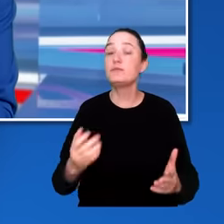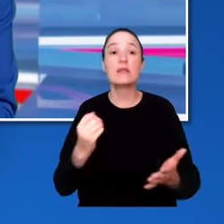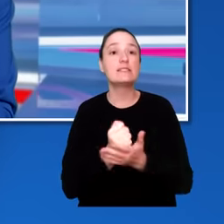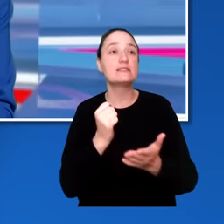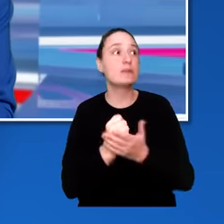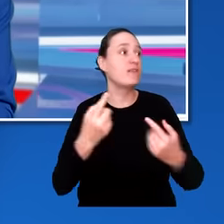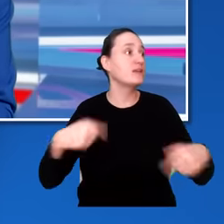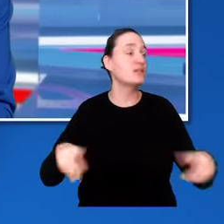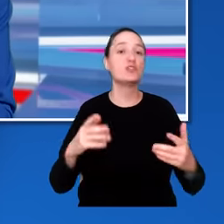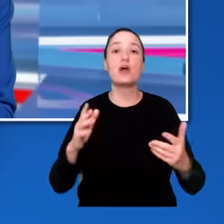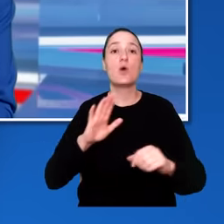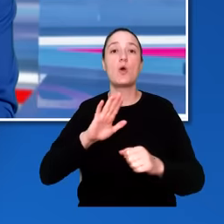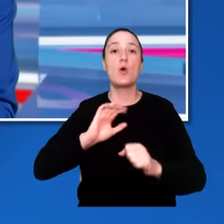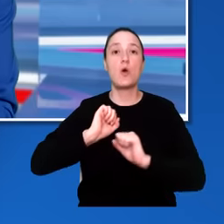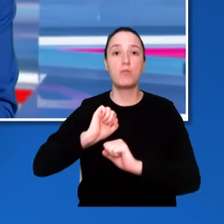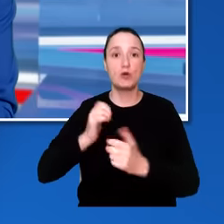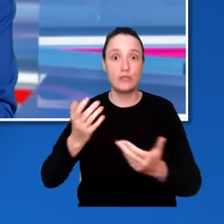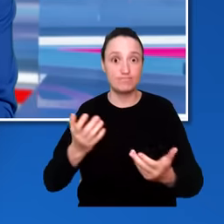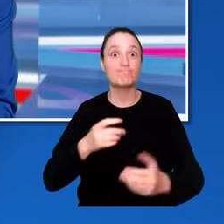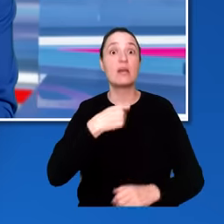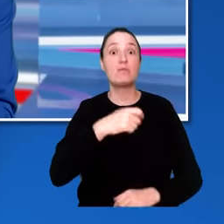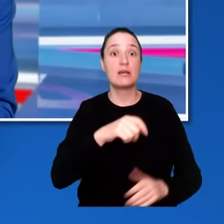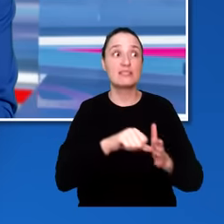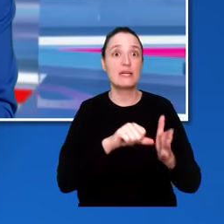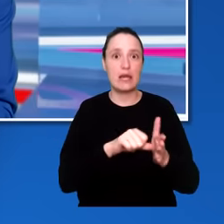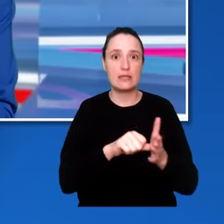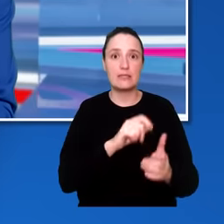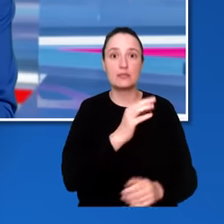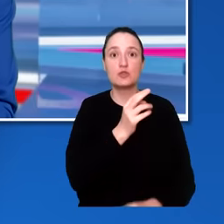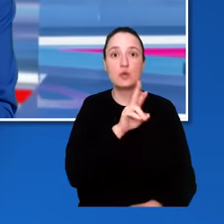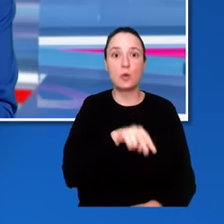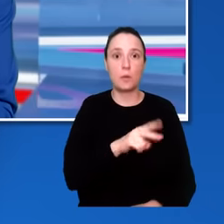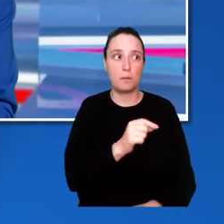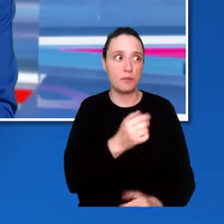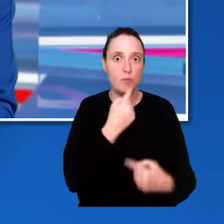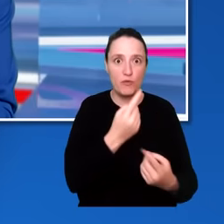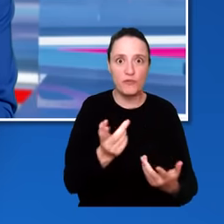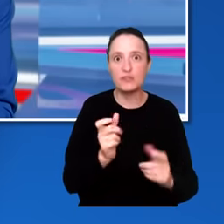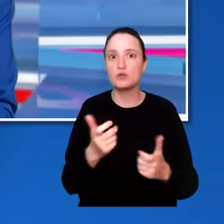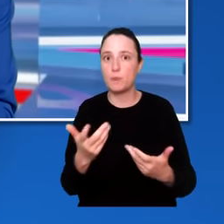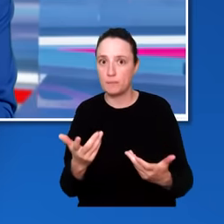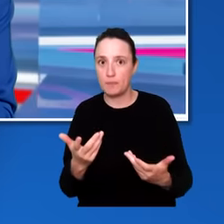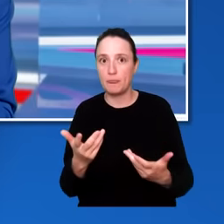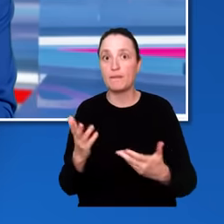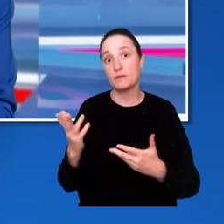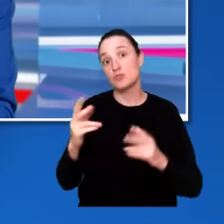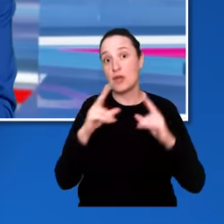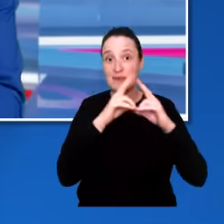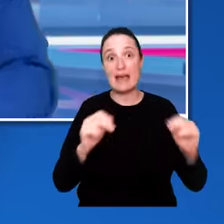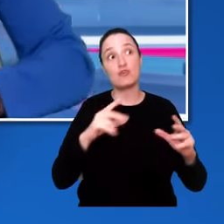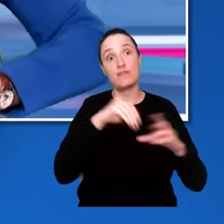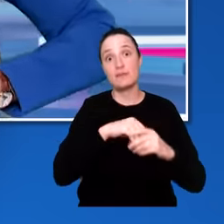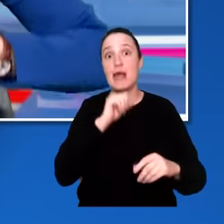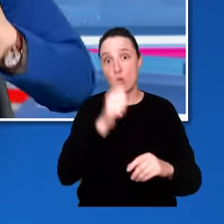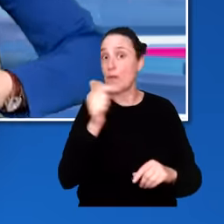Pan prezydent Donald Trump, dziś kandydat, mówi o tym, że Europa, a tak naprawdę członkowie NATO, powinni płacić więcej